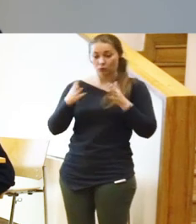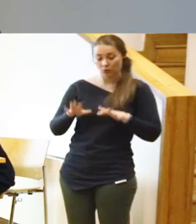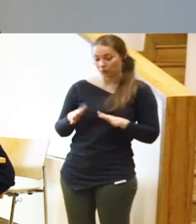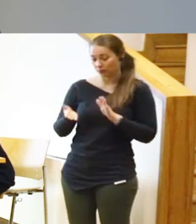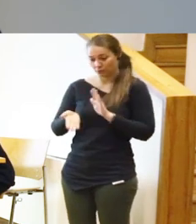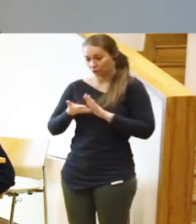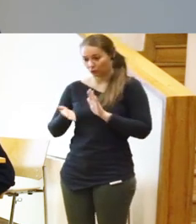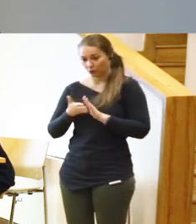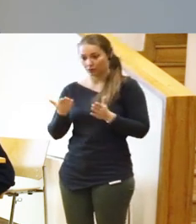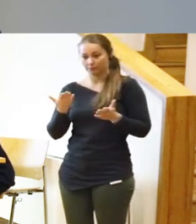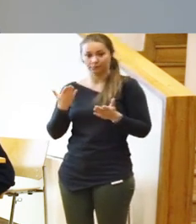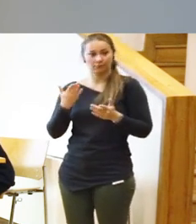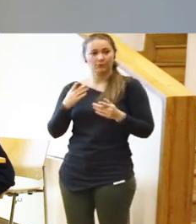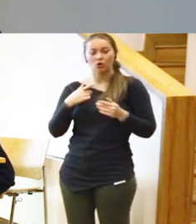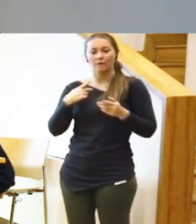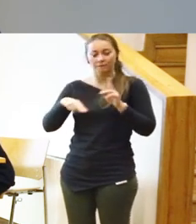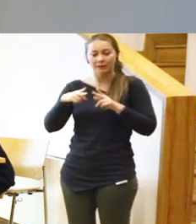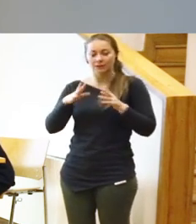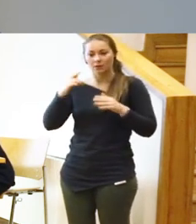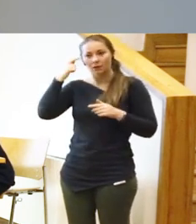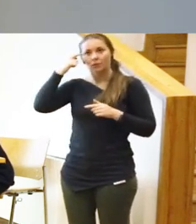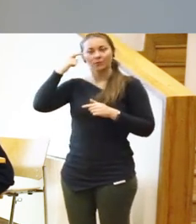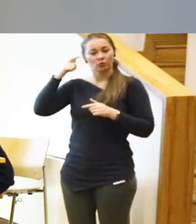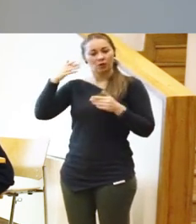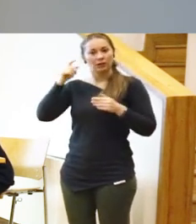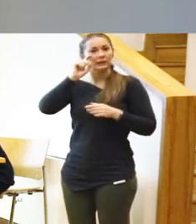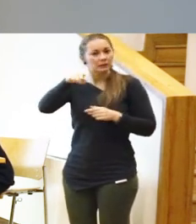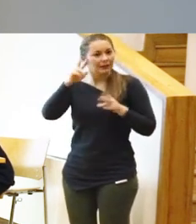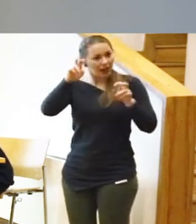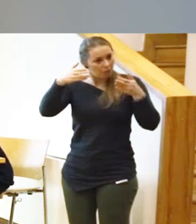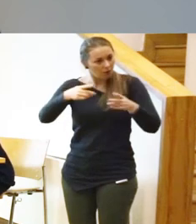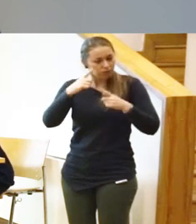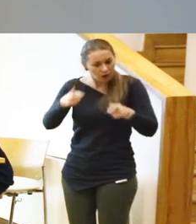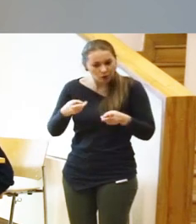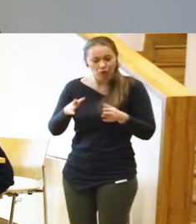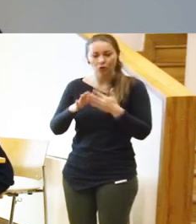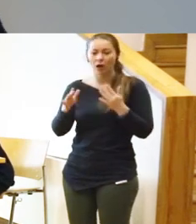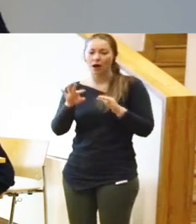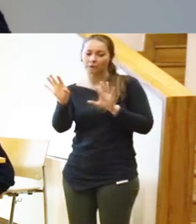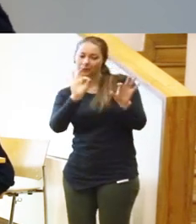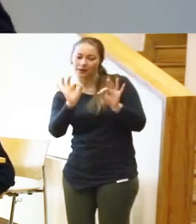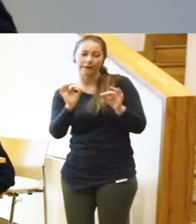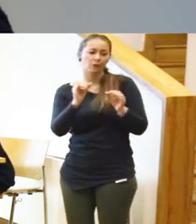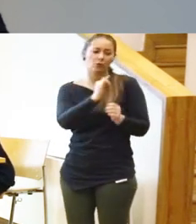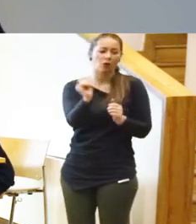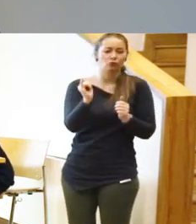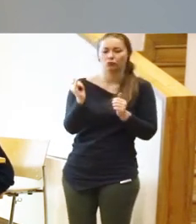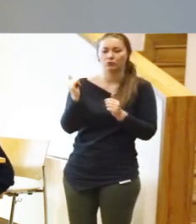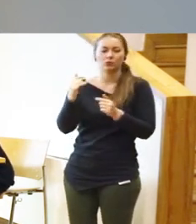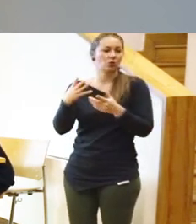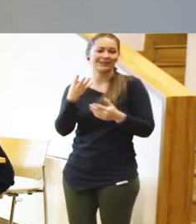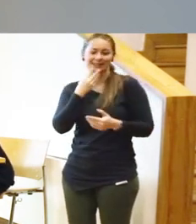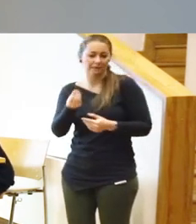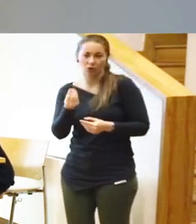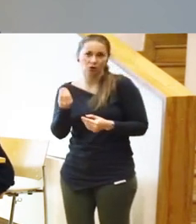pozornosti vůbec na téma té péče a na téma těch jednotlivých znevýhodněných, řekněme, abych přeložila nějak rozumně to